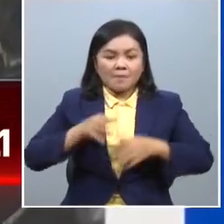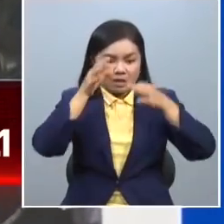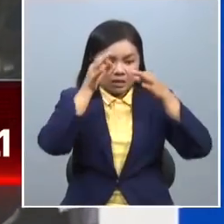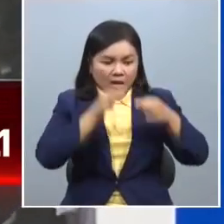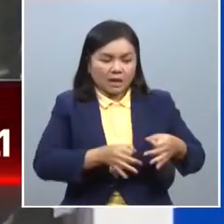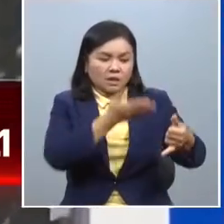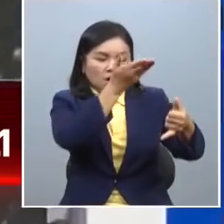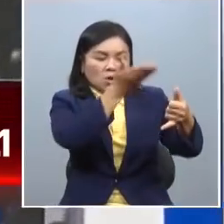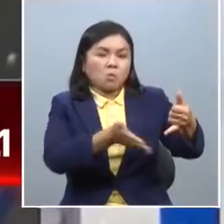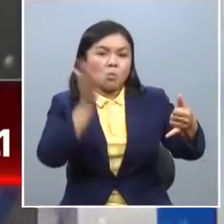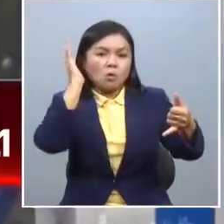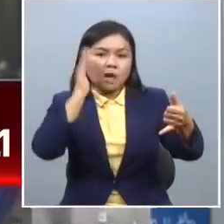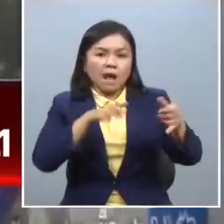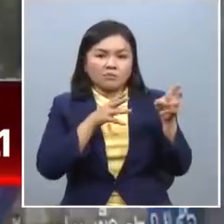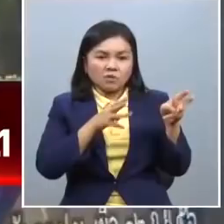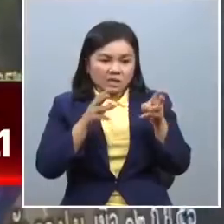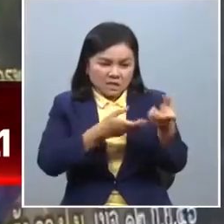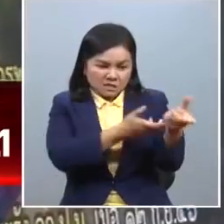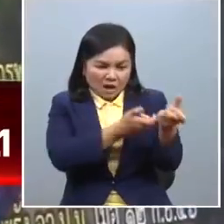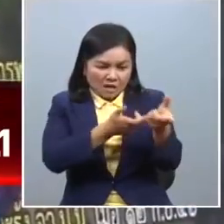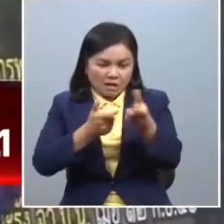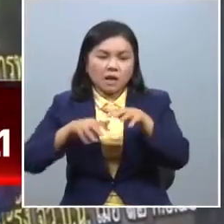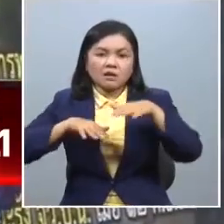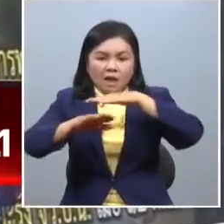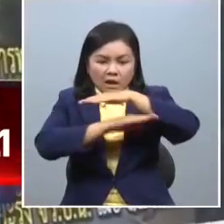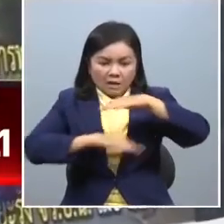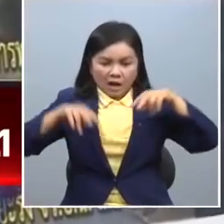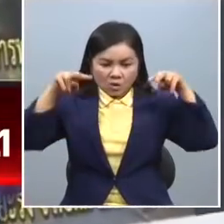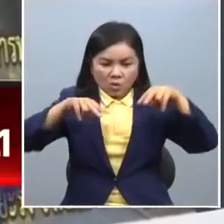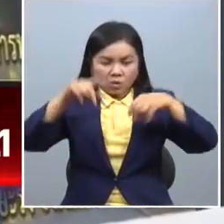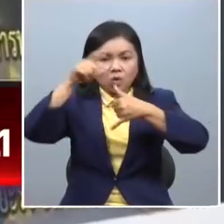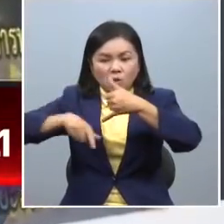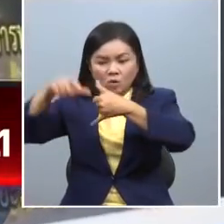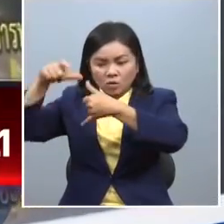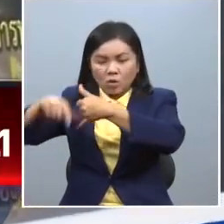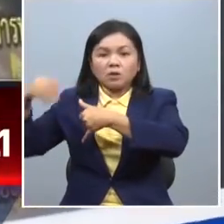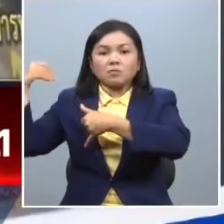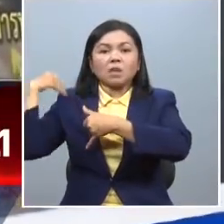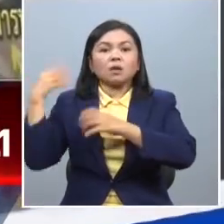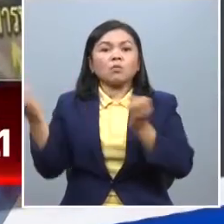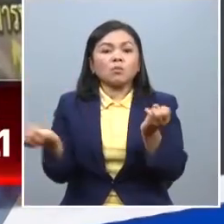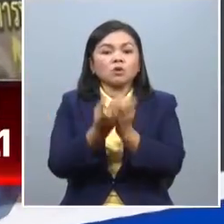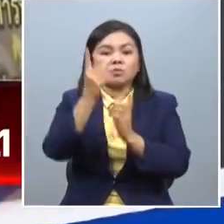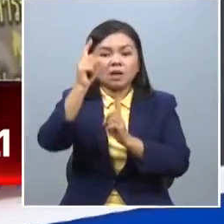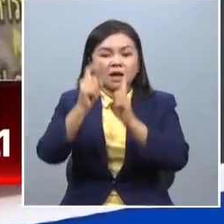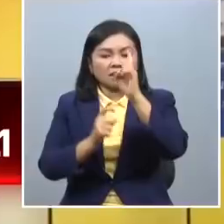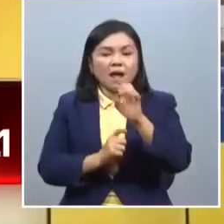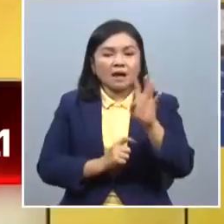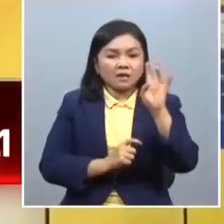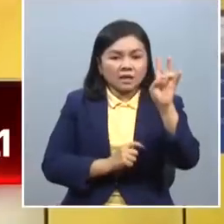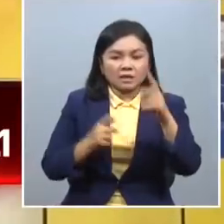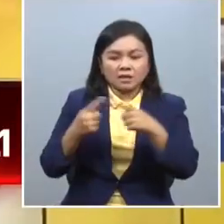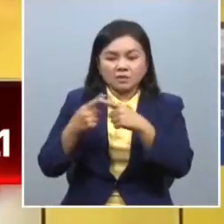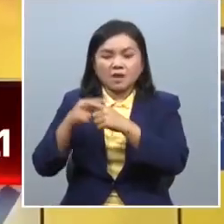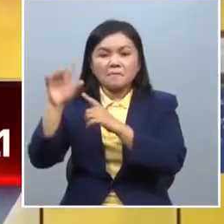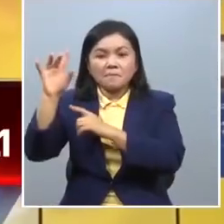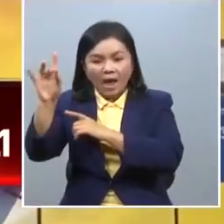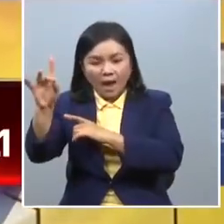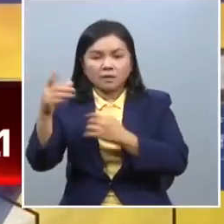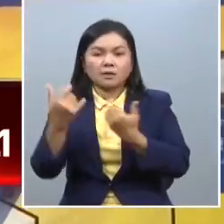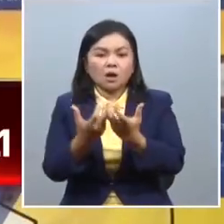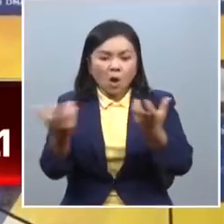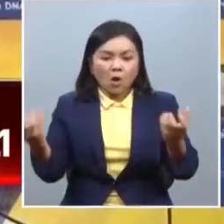ติกรรมที่ก่อเหตุชัดเจนตามพยานหลักฐานทั้งพยานบุคคลวัตถุและพยานแวดล้อมเป็นเหตุให้มีผู้เสียชีวิต7รายบาดเจ็บ8รายและทำให้ทรัพย์สิน